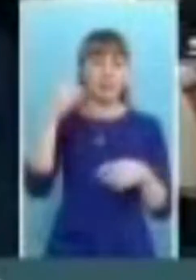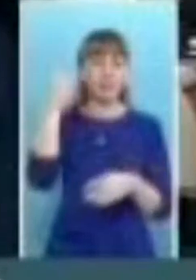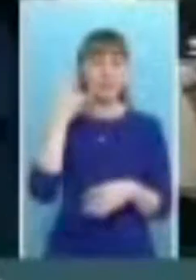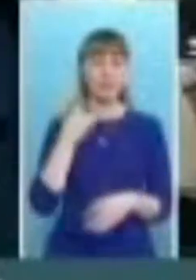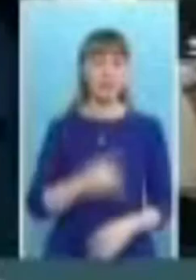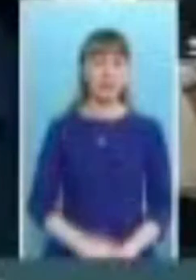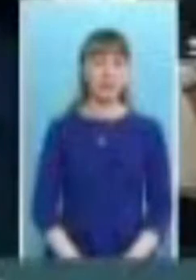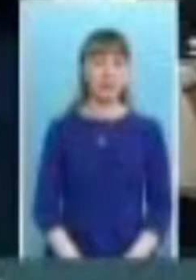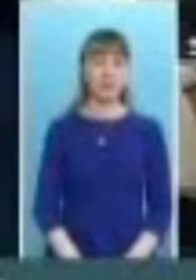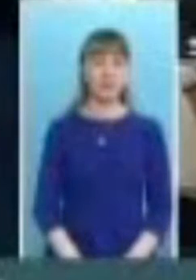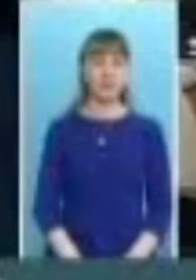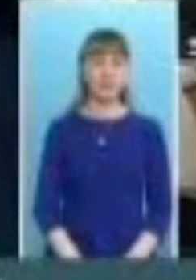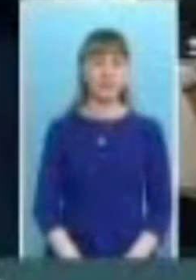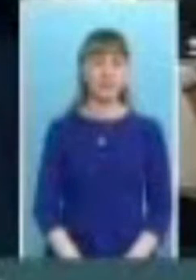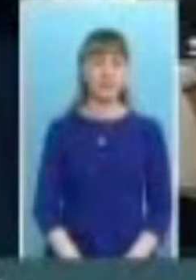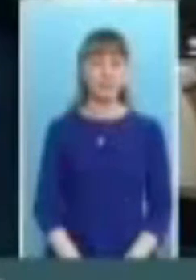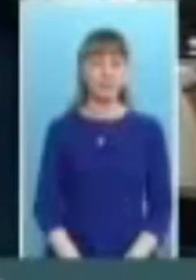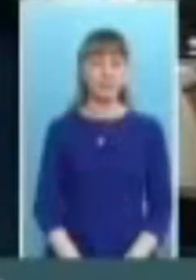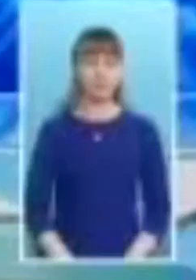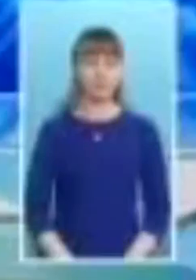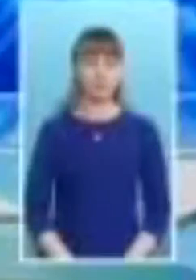жобалар жастарға берерім ол.